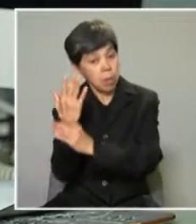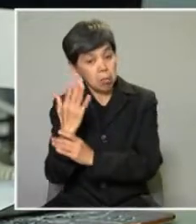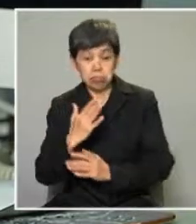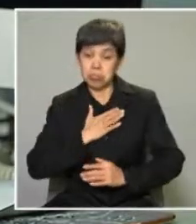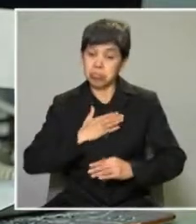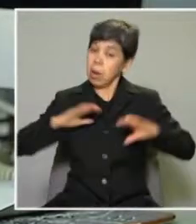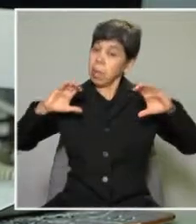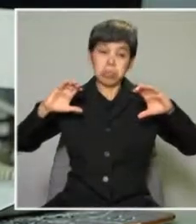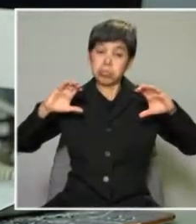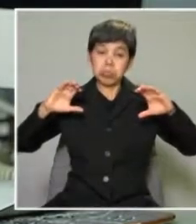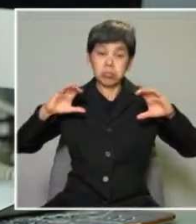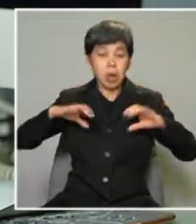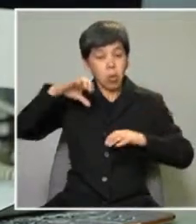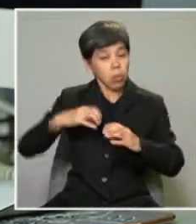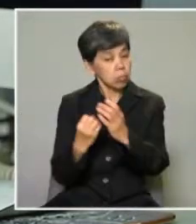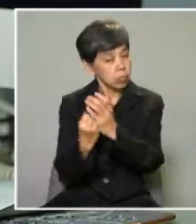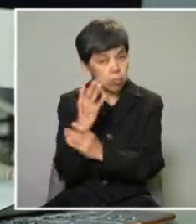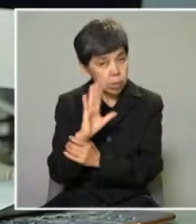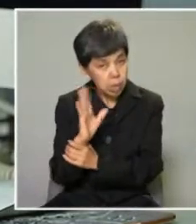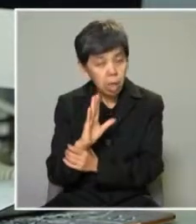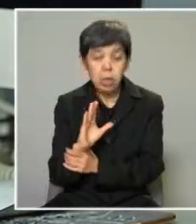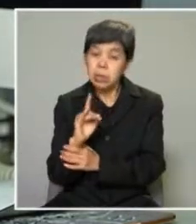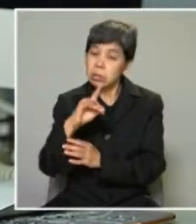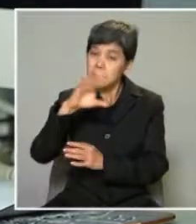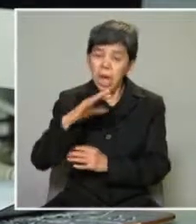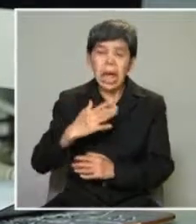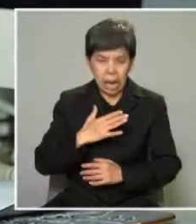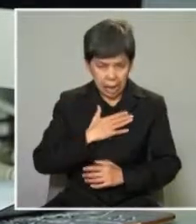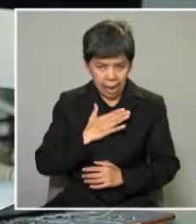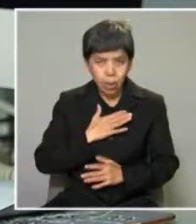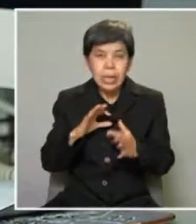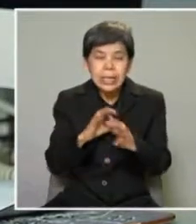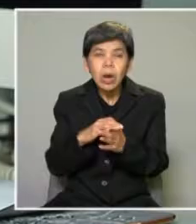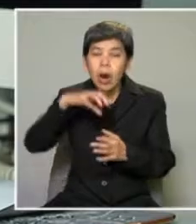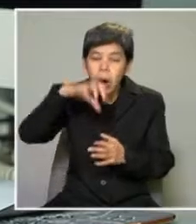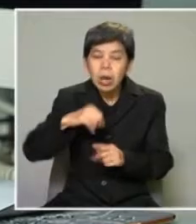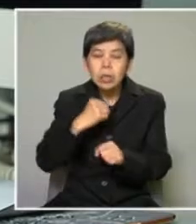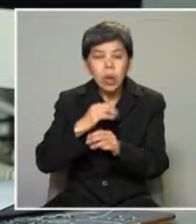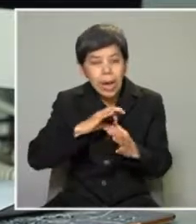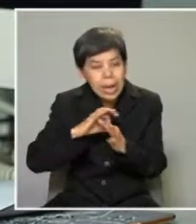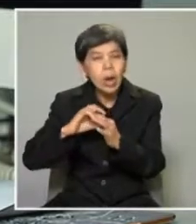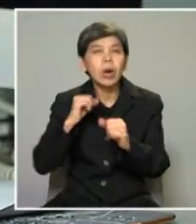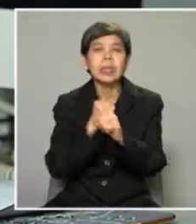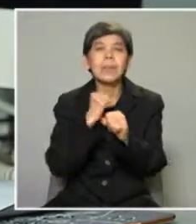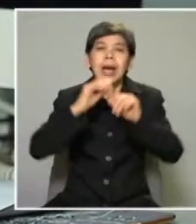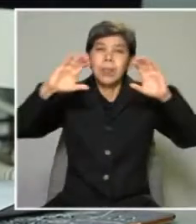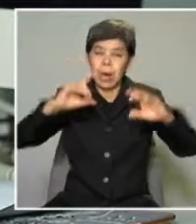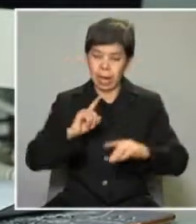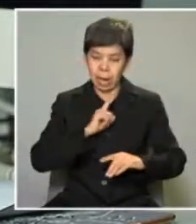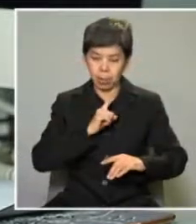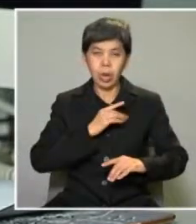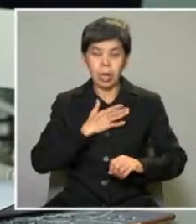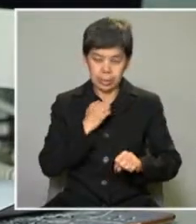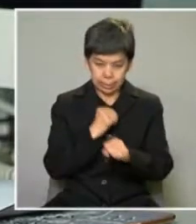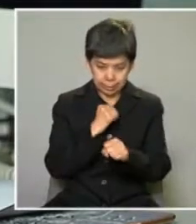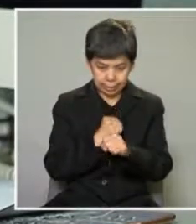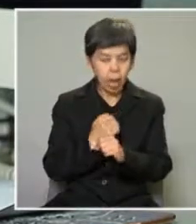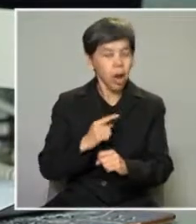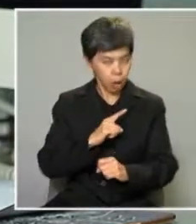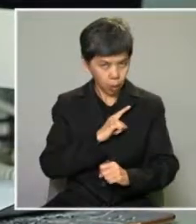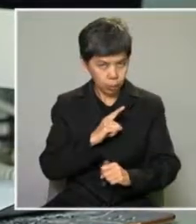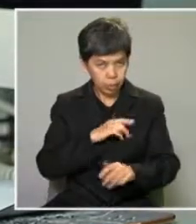อไปให้รุ่นลูกรุ่นหลานของเราได้ปกปักรักษาต่อไปทุกคนจะได้มีหน้าที่ช่วยกันคนละไม้คนละมือนะครับเ